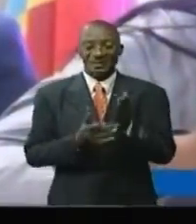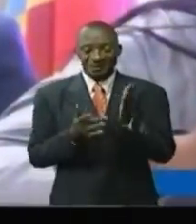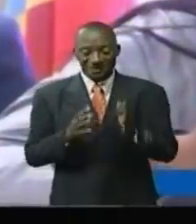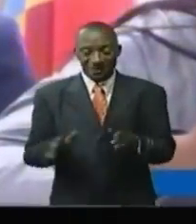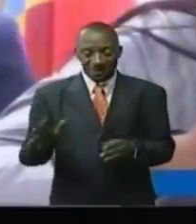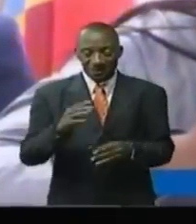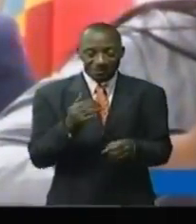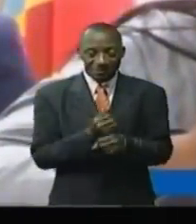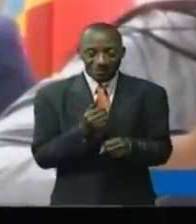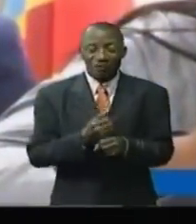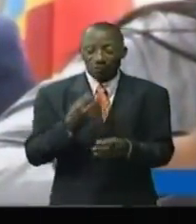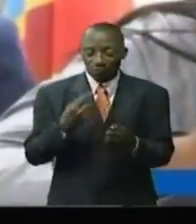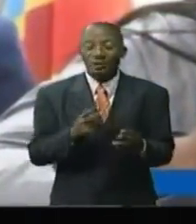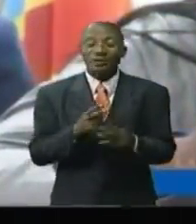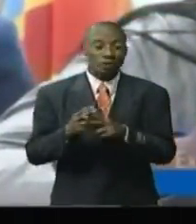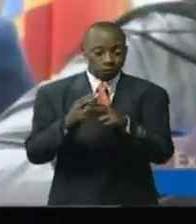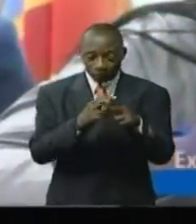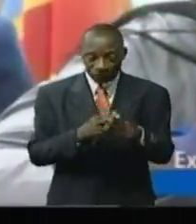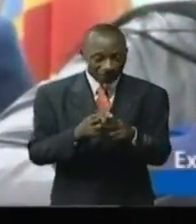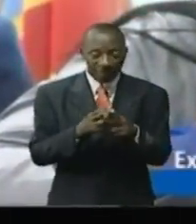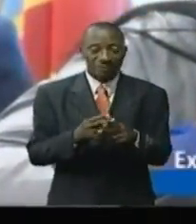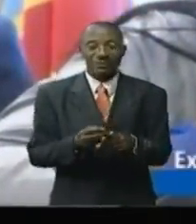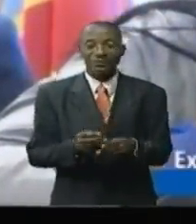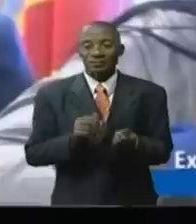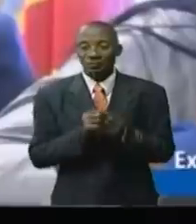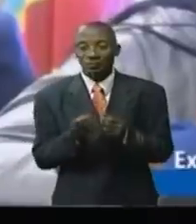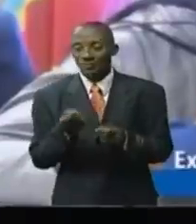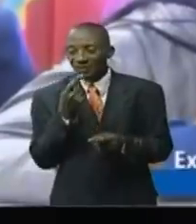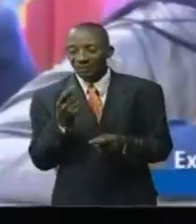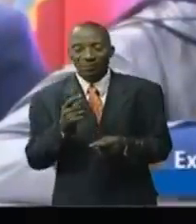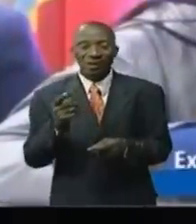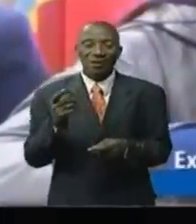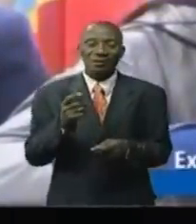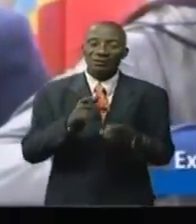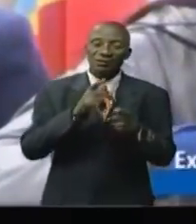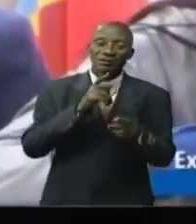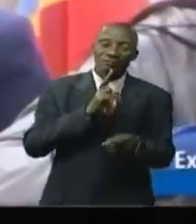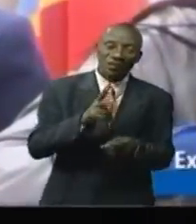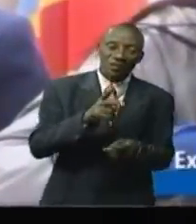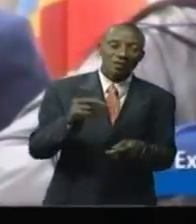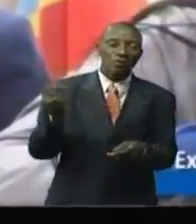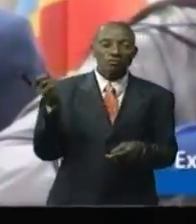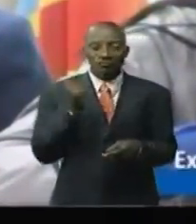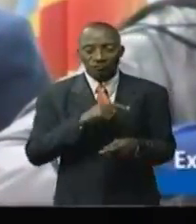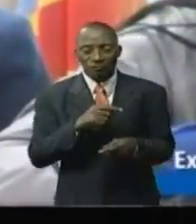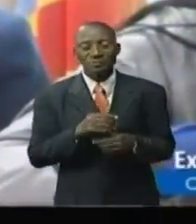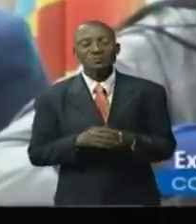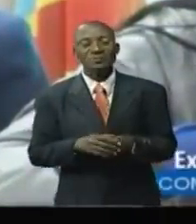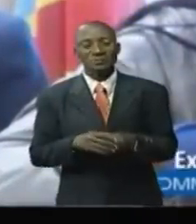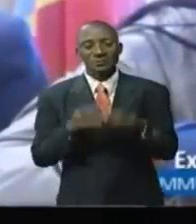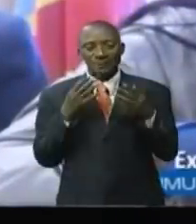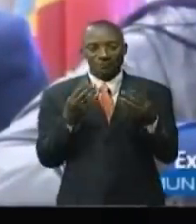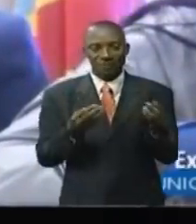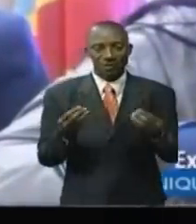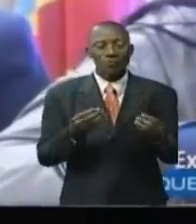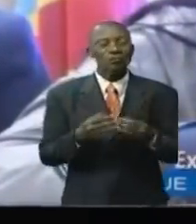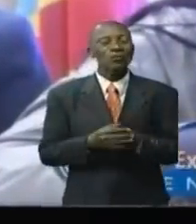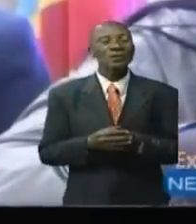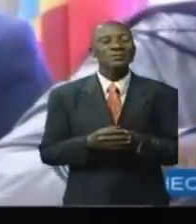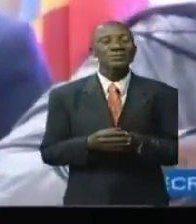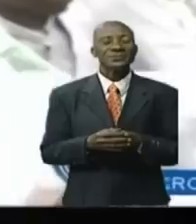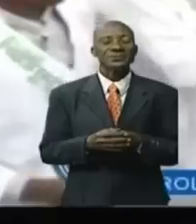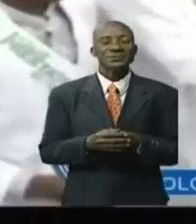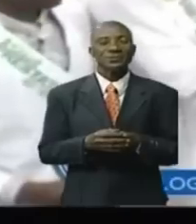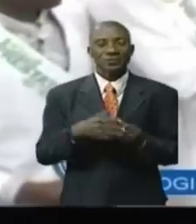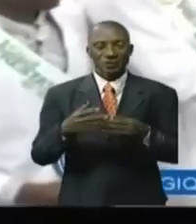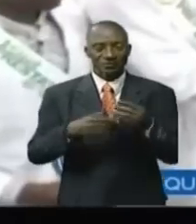que vous accorderez une attention particulière à cet impératif en vue de l'assainissement du secteur pharmaceutique dans la province de